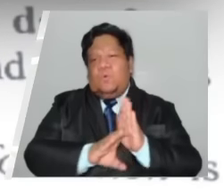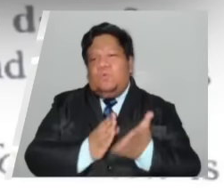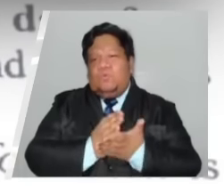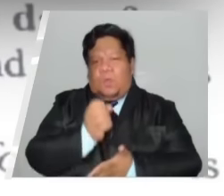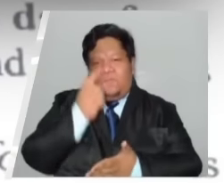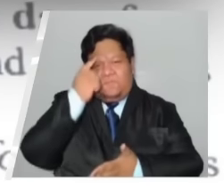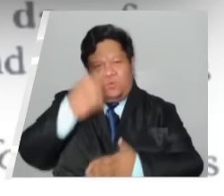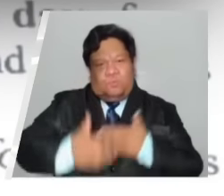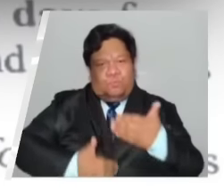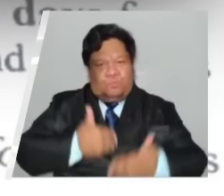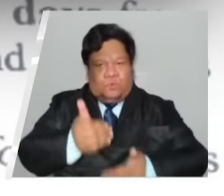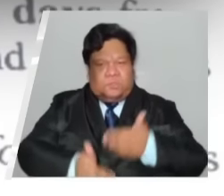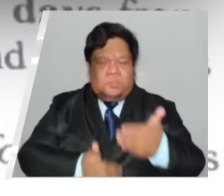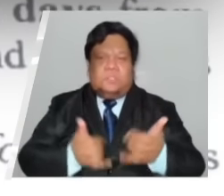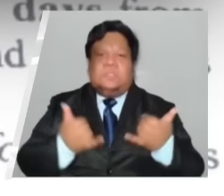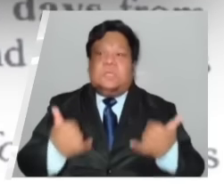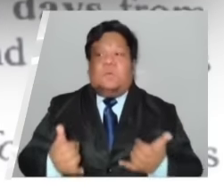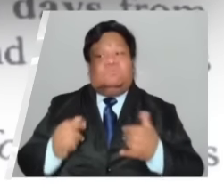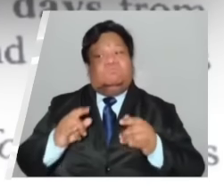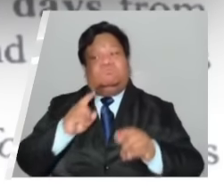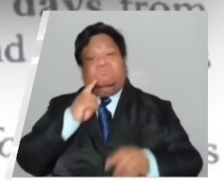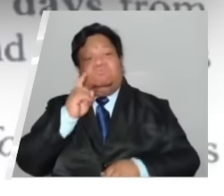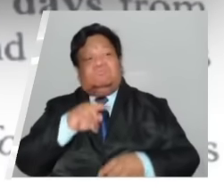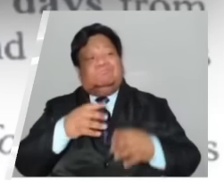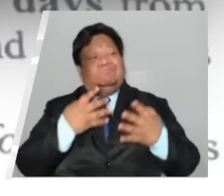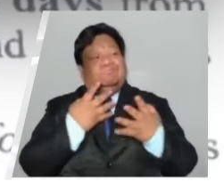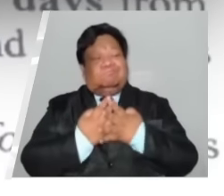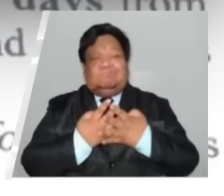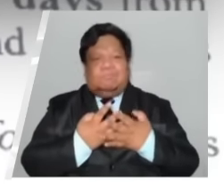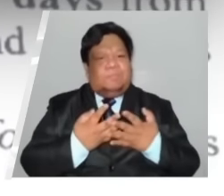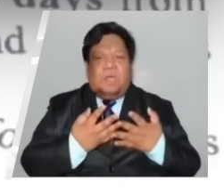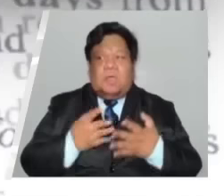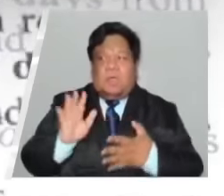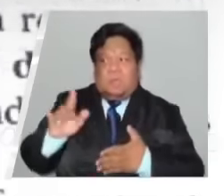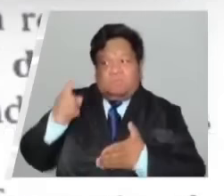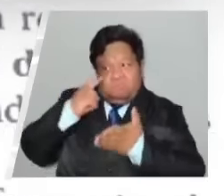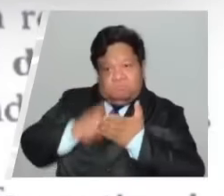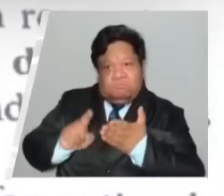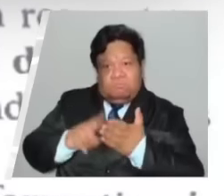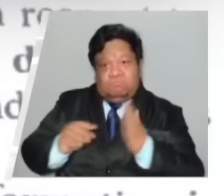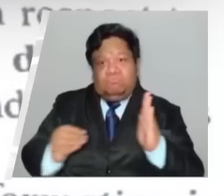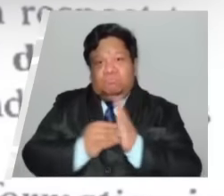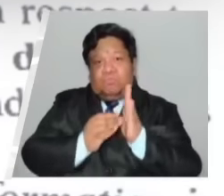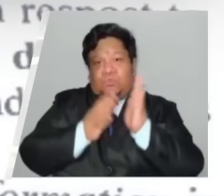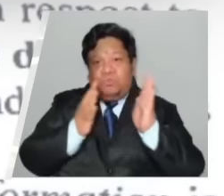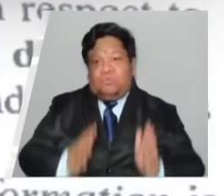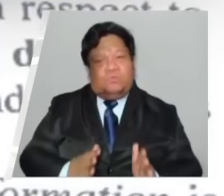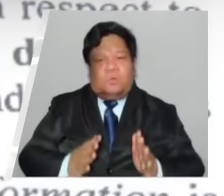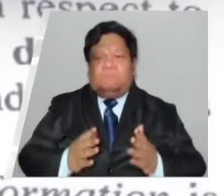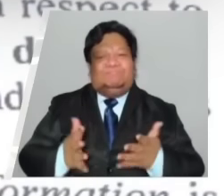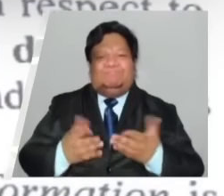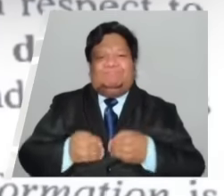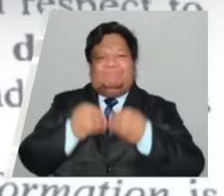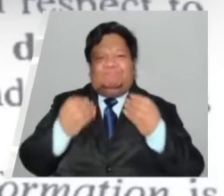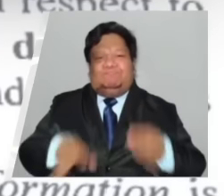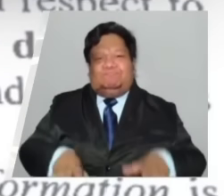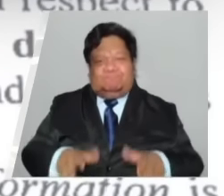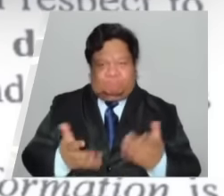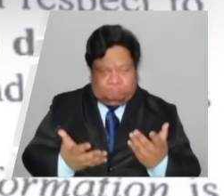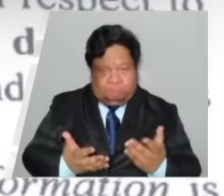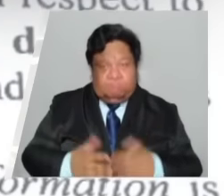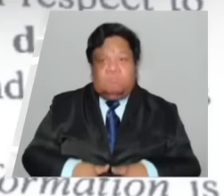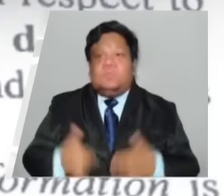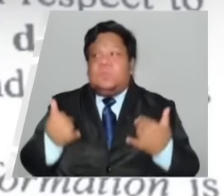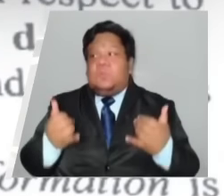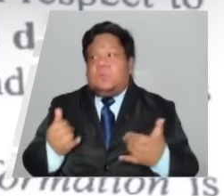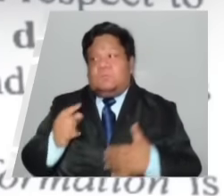nagpawalang bisa sa preliminary investigation ng Pasay City Prosecutor's Office. Inutusan din ng korte ang Office of the City